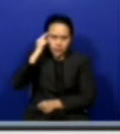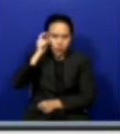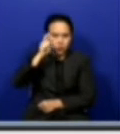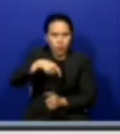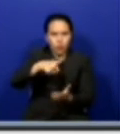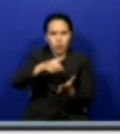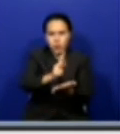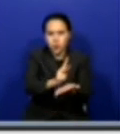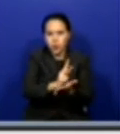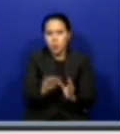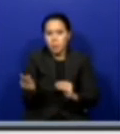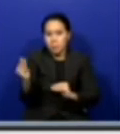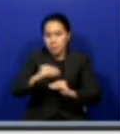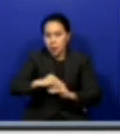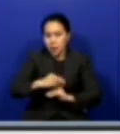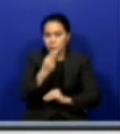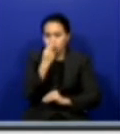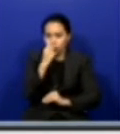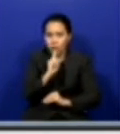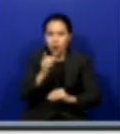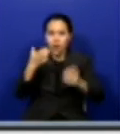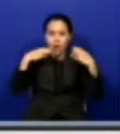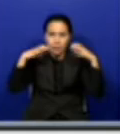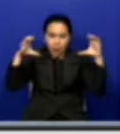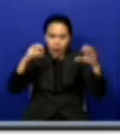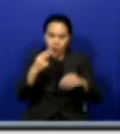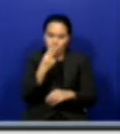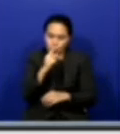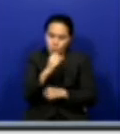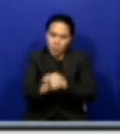ฟการกู้ของรัฐบาลตั้งแต่ปี